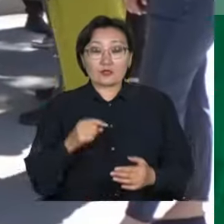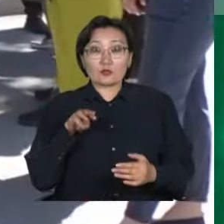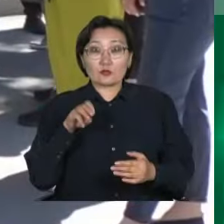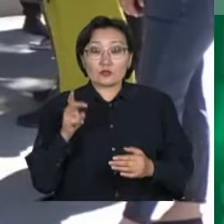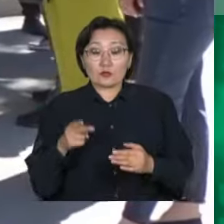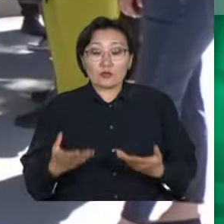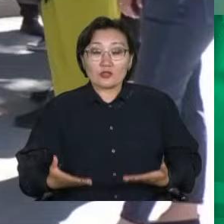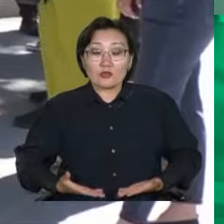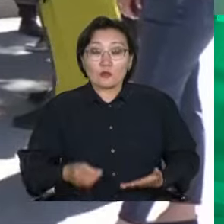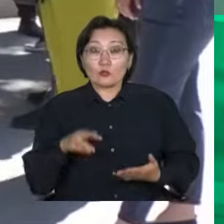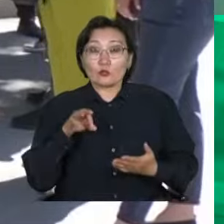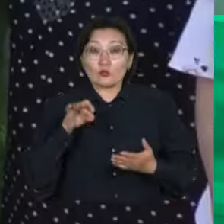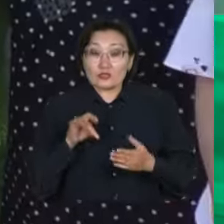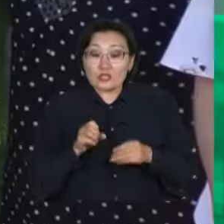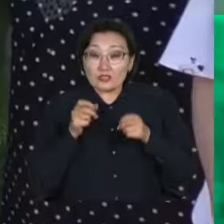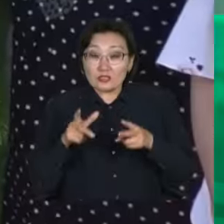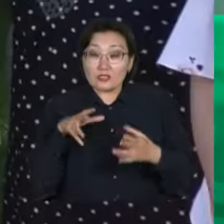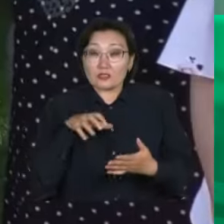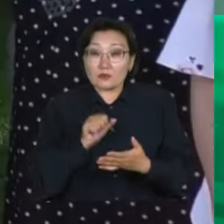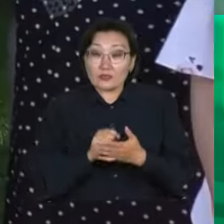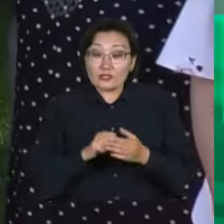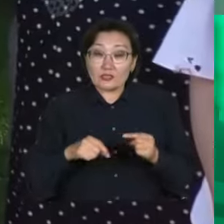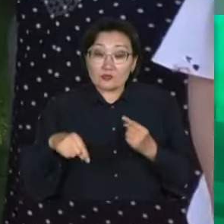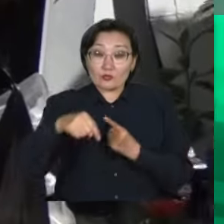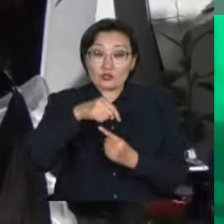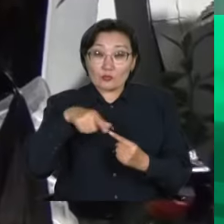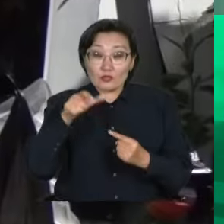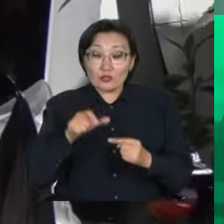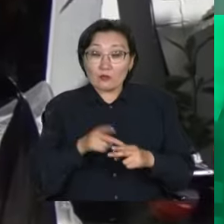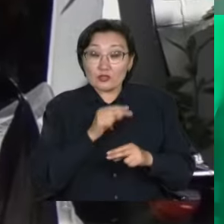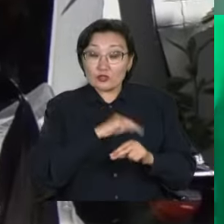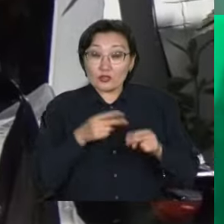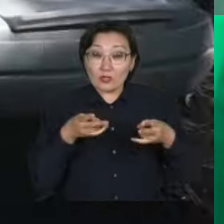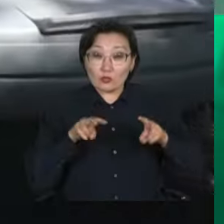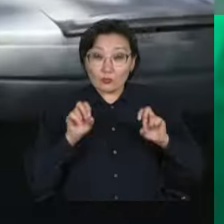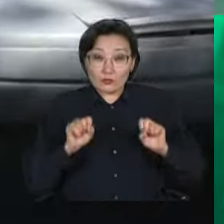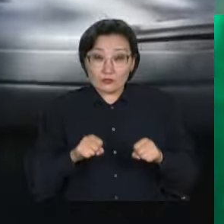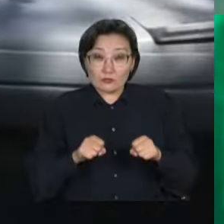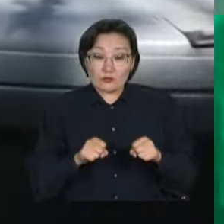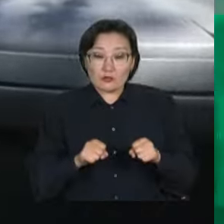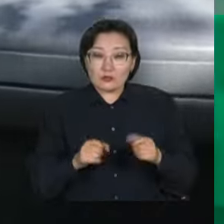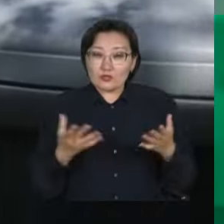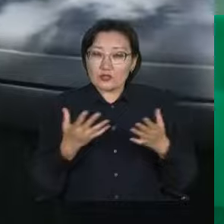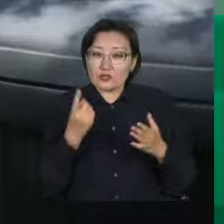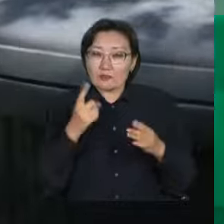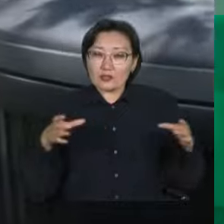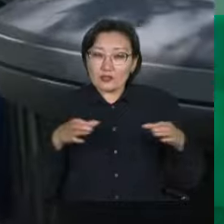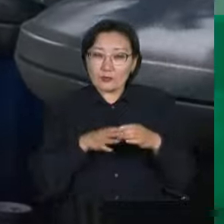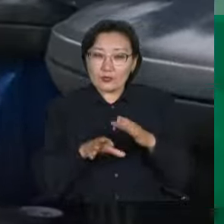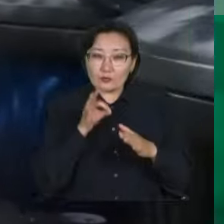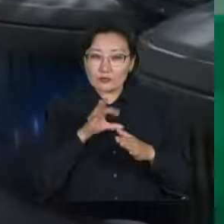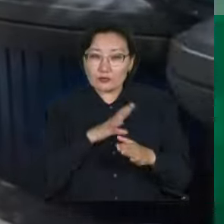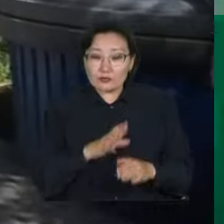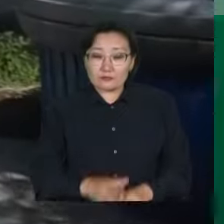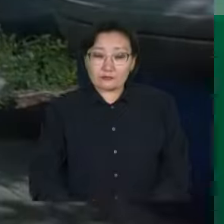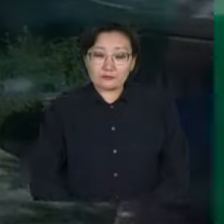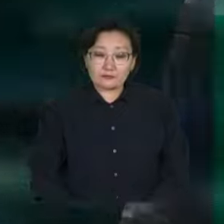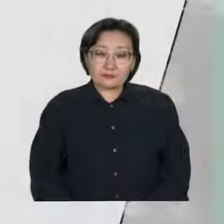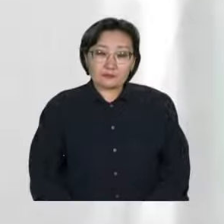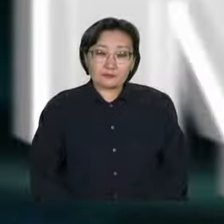Талдықорғанда тұрмыстық қатты қалдықты төгумен айналысатын кәсіпкерлер жұмыссыз қалуы мүмкін. Басымдық неге? Бір ғана компанияға беріліп